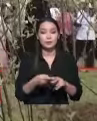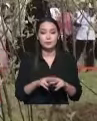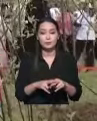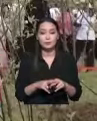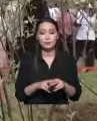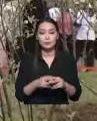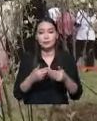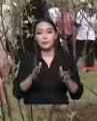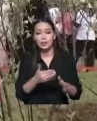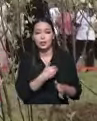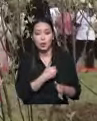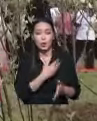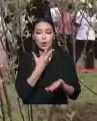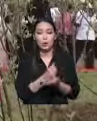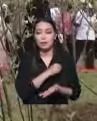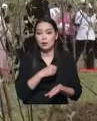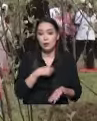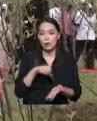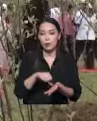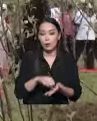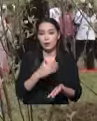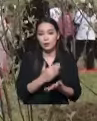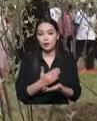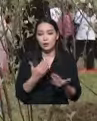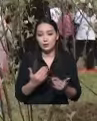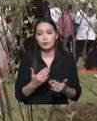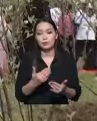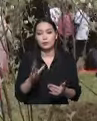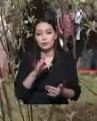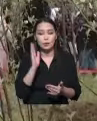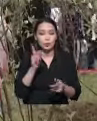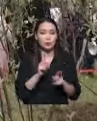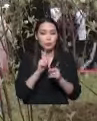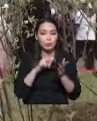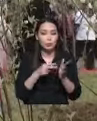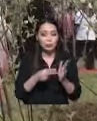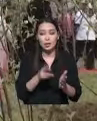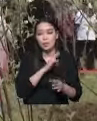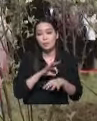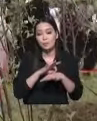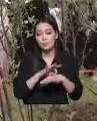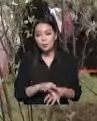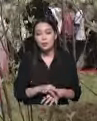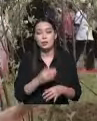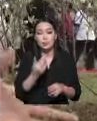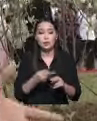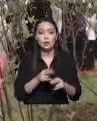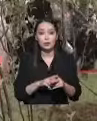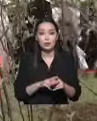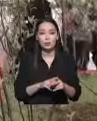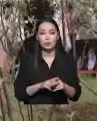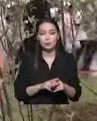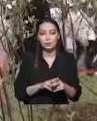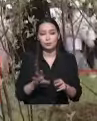отырғызуға өздері қатысуға ниет білдірді. Өткені біз WhatsApp-тағы чаттарға рассылка жібердік. Осындай іс-шара өтеді, кім қатысады деген кезде міне өздеріңіз көріп